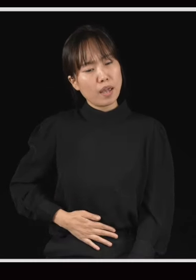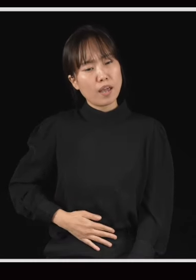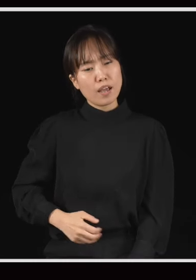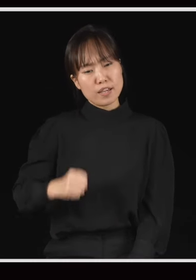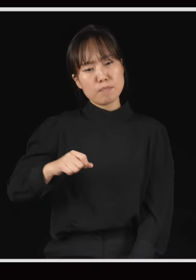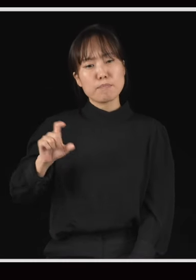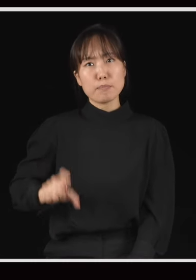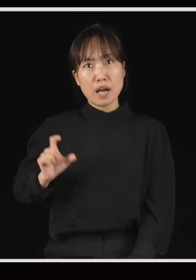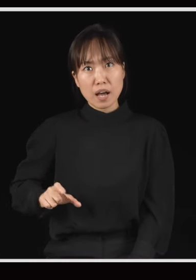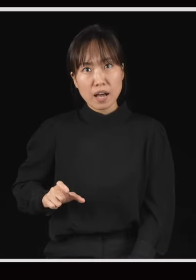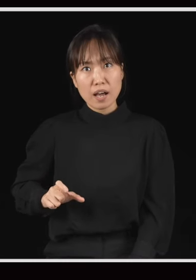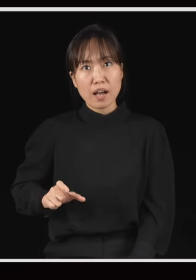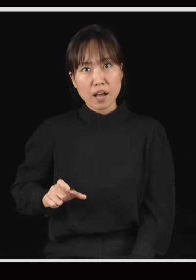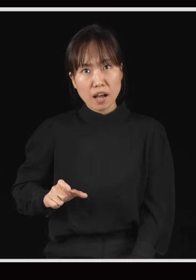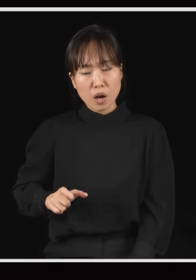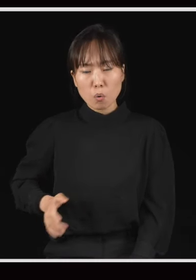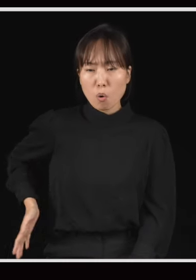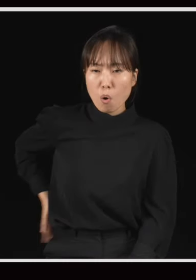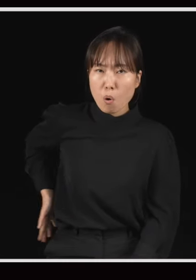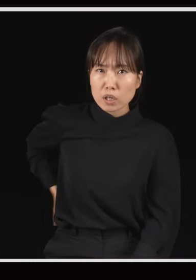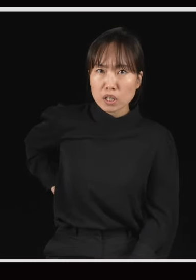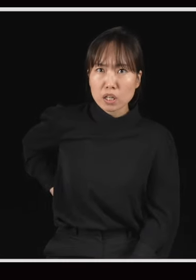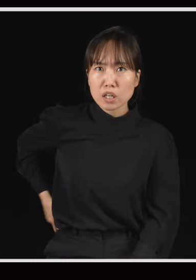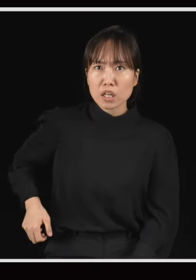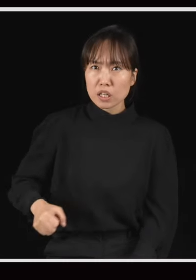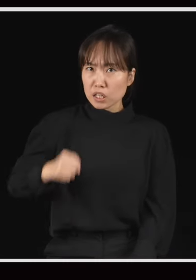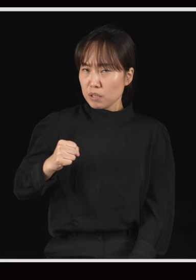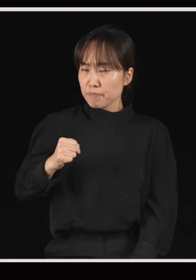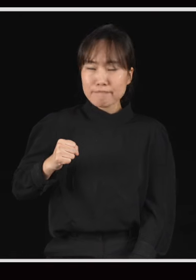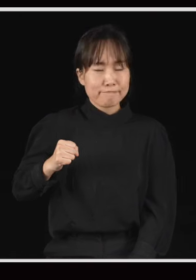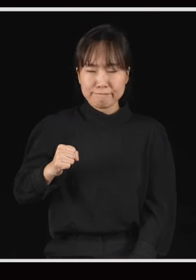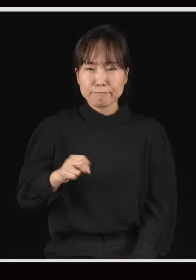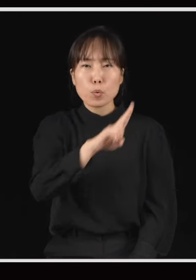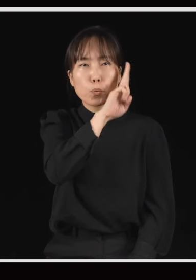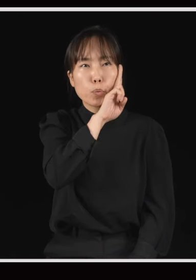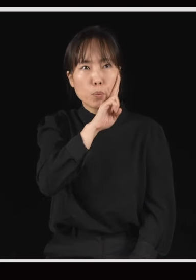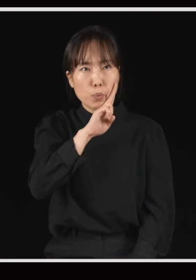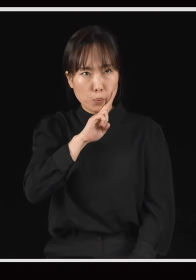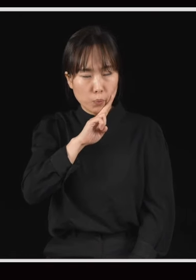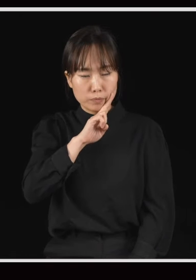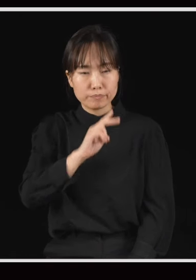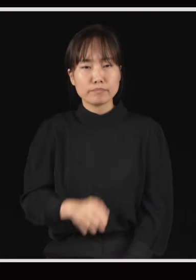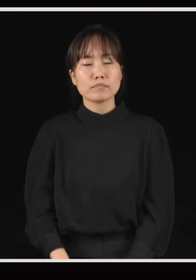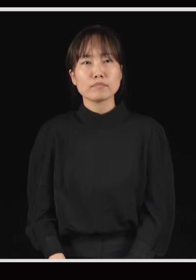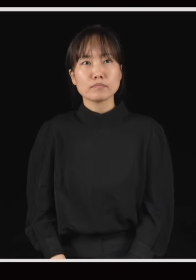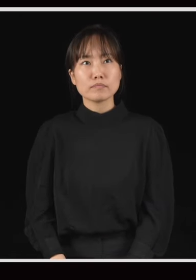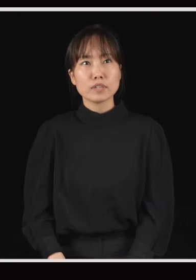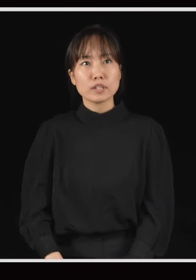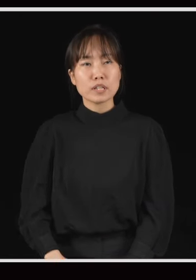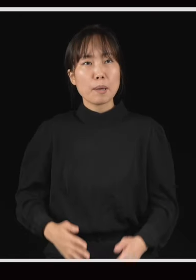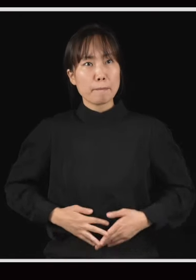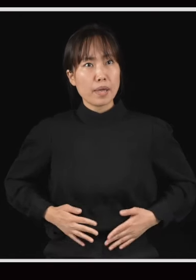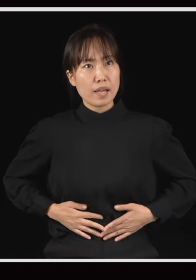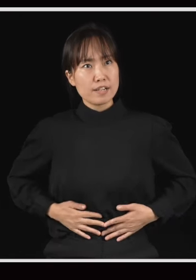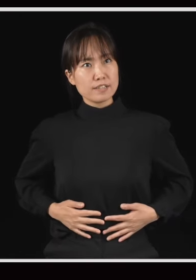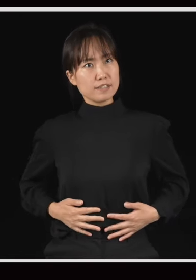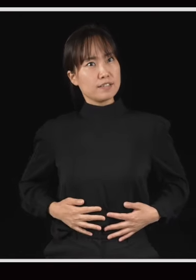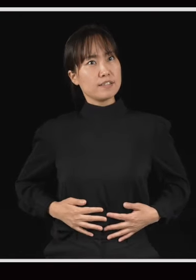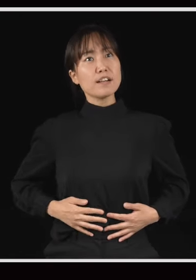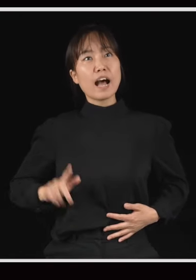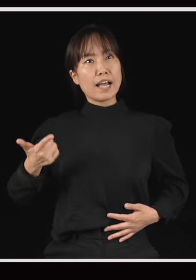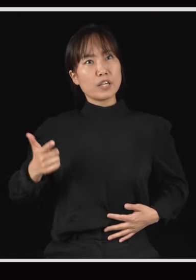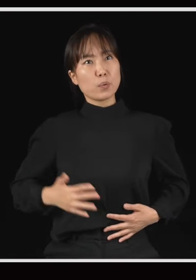복근에 약간의 힘이 들어가고요. 요 뒤쪽에 있는 요추는 억지로 힘을 주지 않습니다.